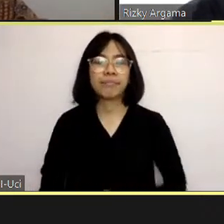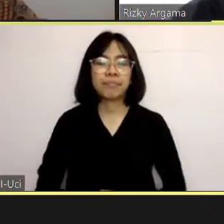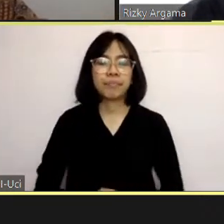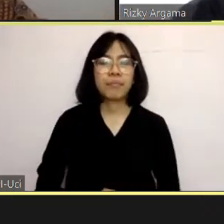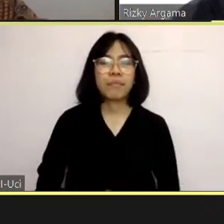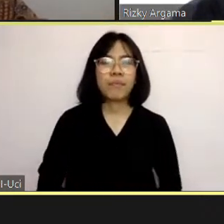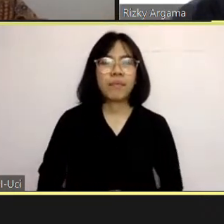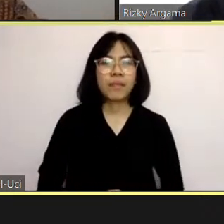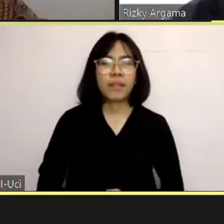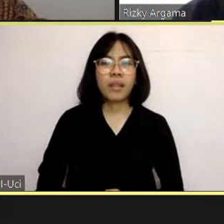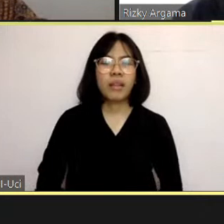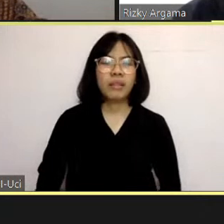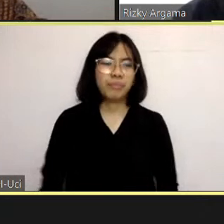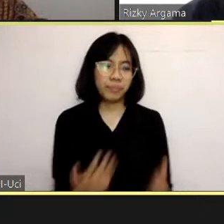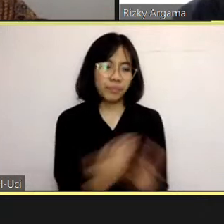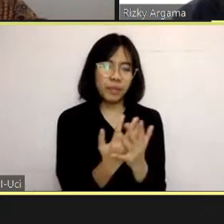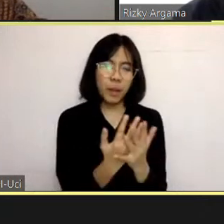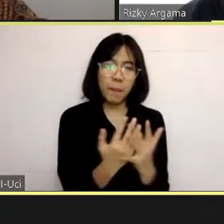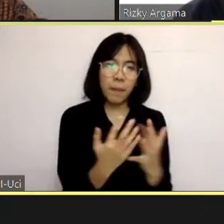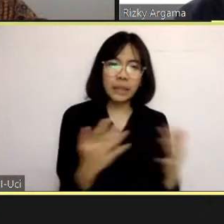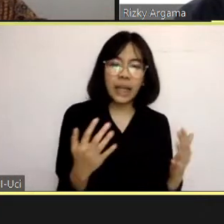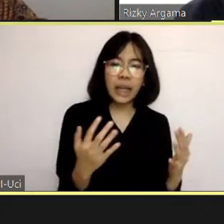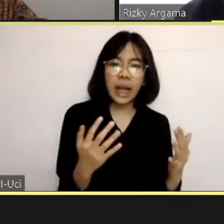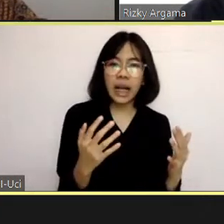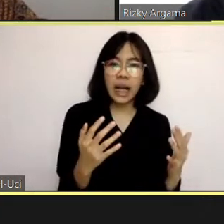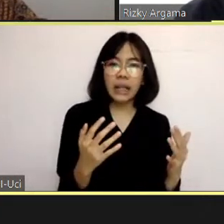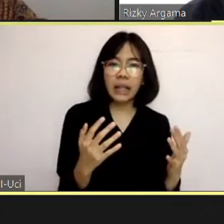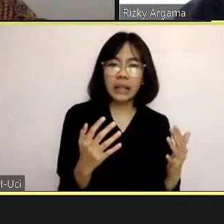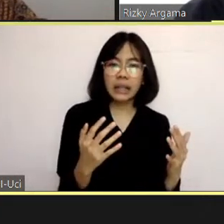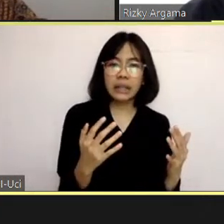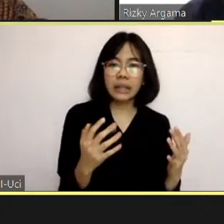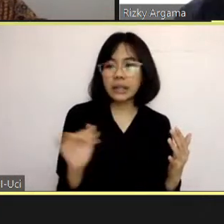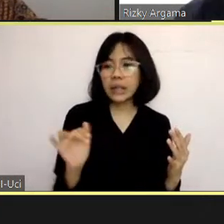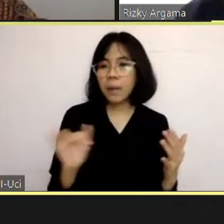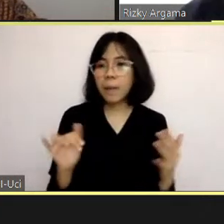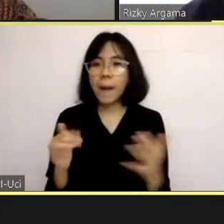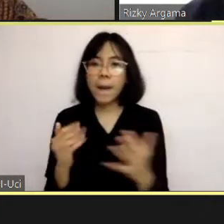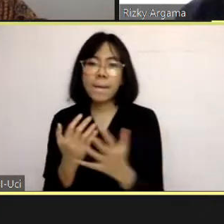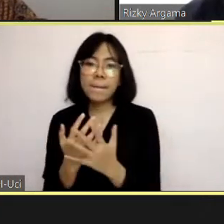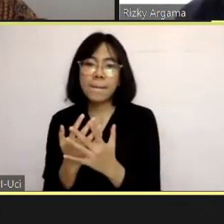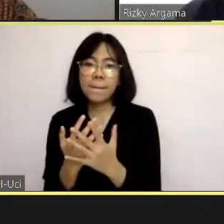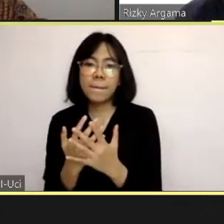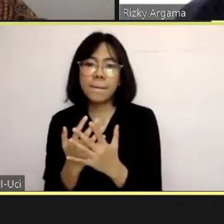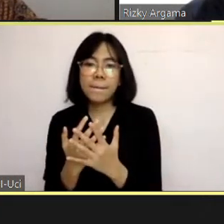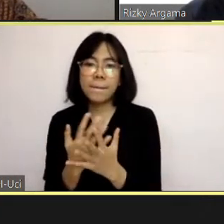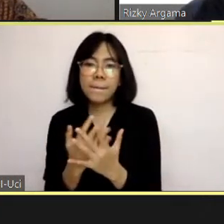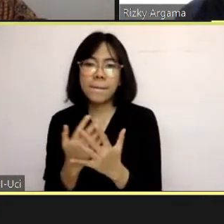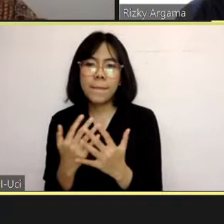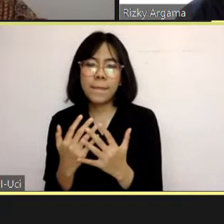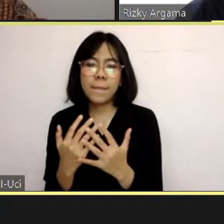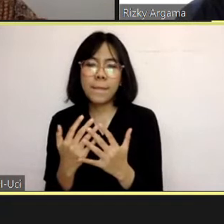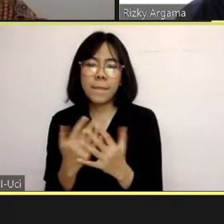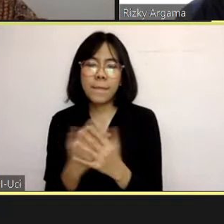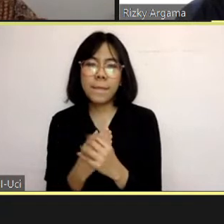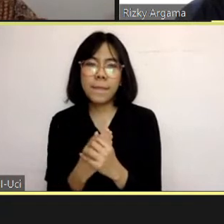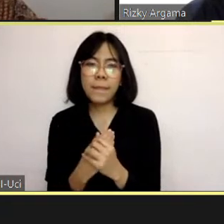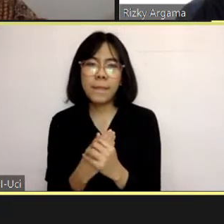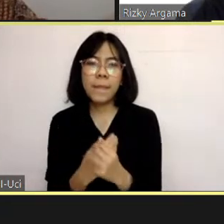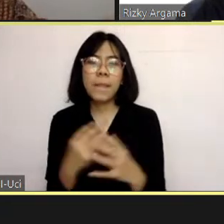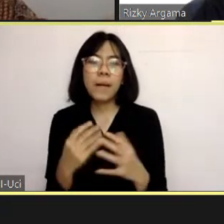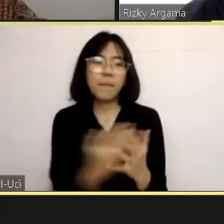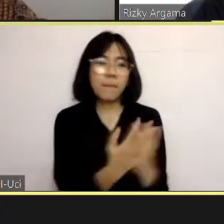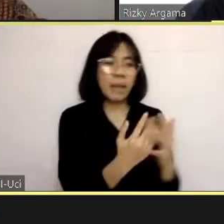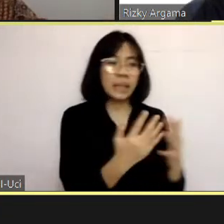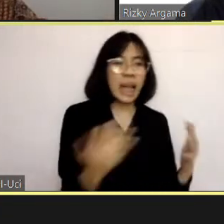progresif berkoalisi secara taktis dengan masyarakat sipil dari elemen konservatif, misalnya elemen konservatif muslim,